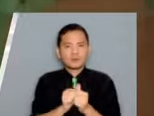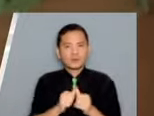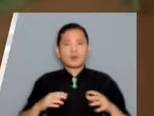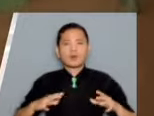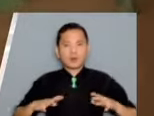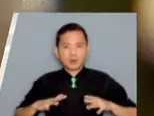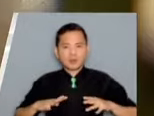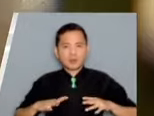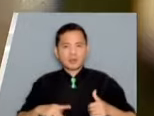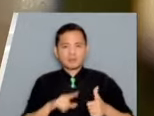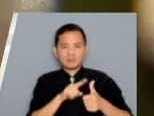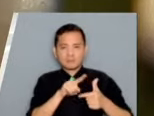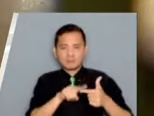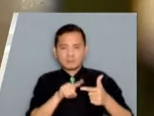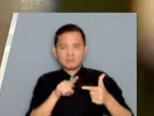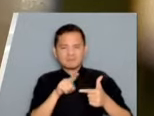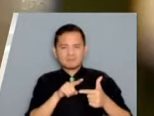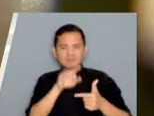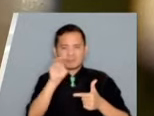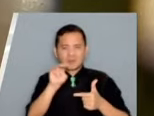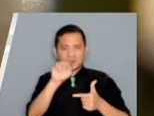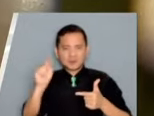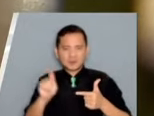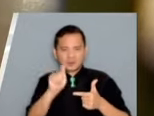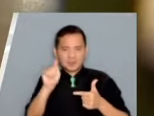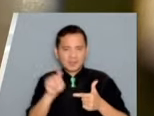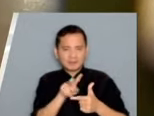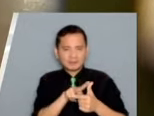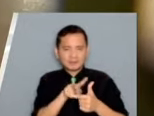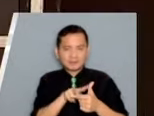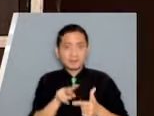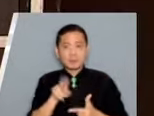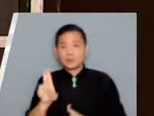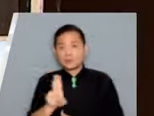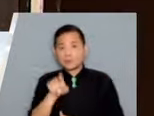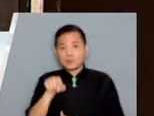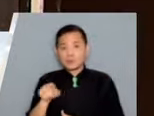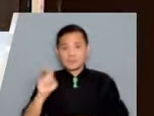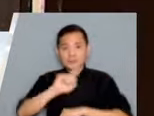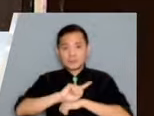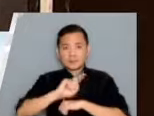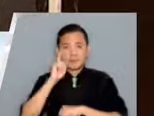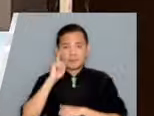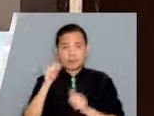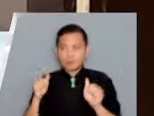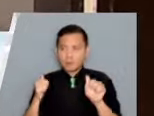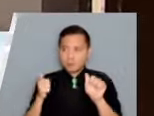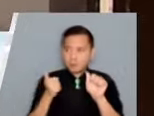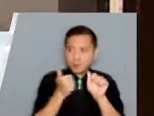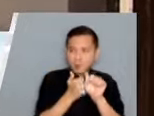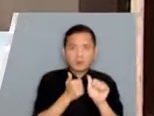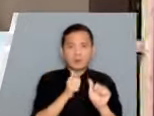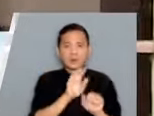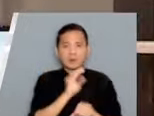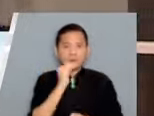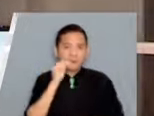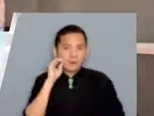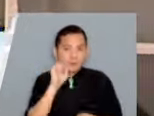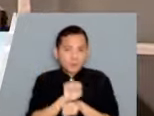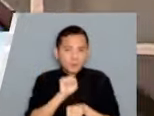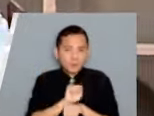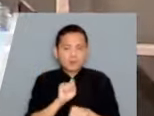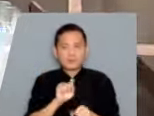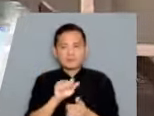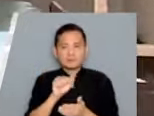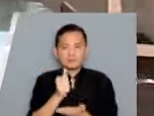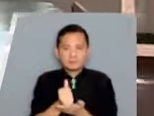Miyerkules. Pwedeng gamitin ng mga estudyante ang araw na ito para makumpleto ang kanilang assignments, projects at iba pang requirement. Sa